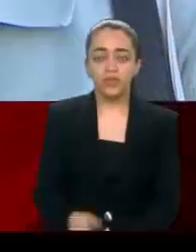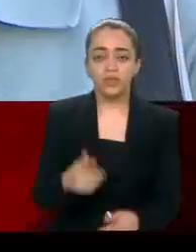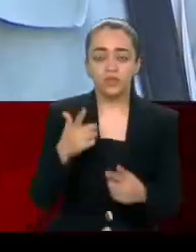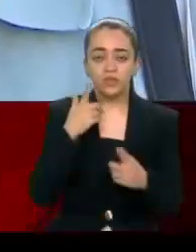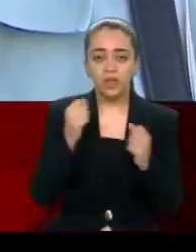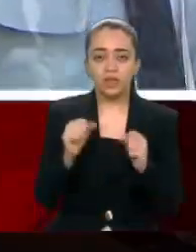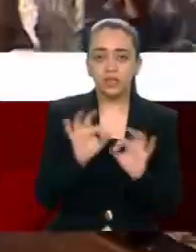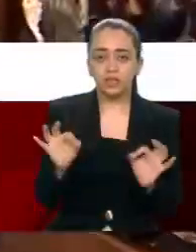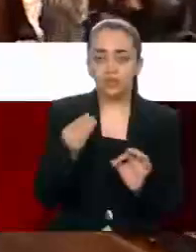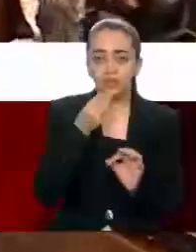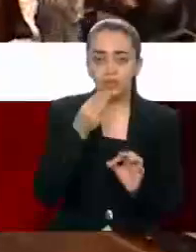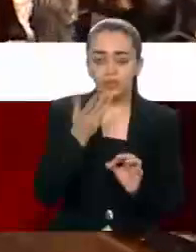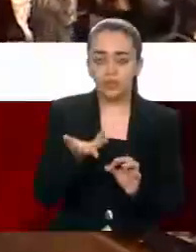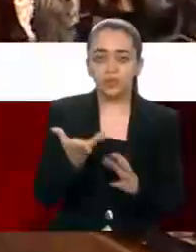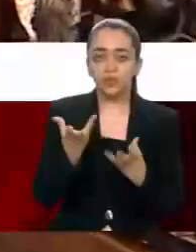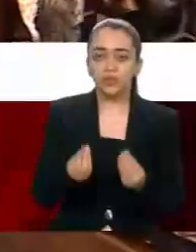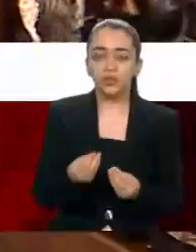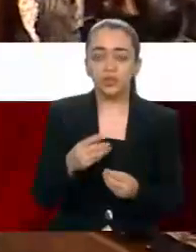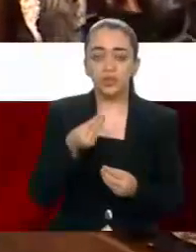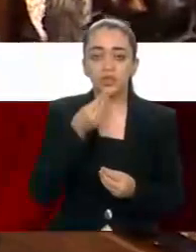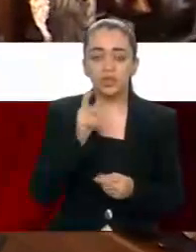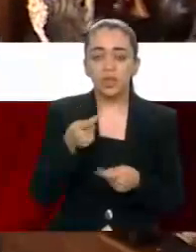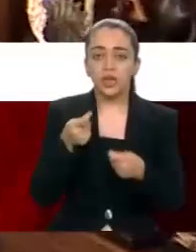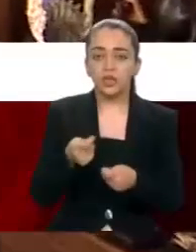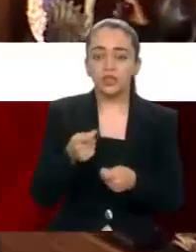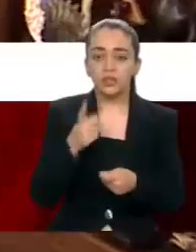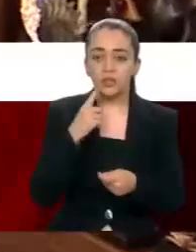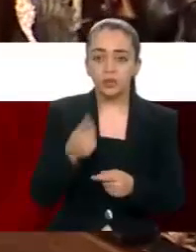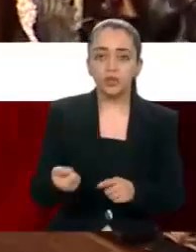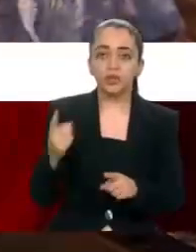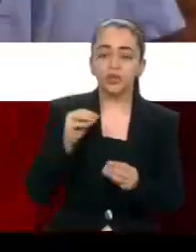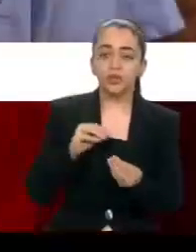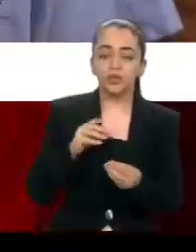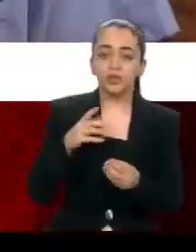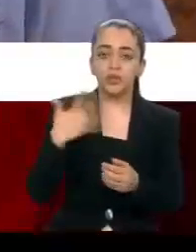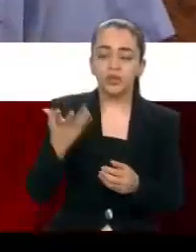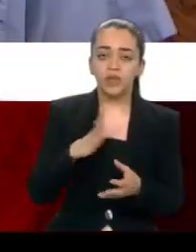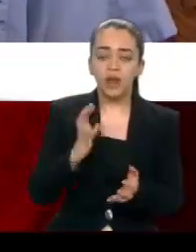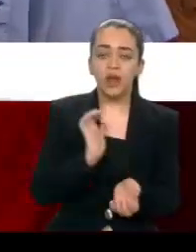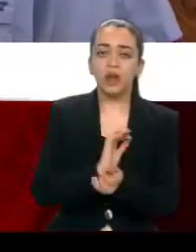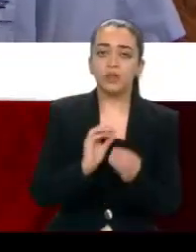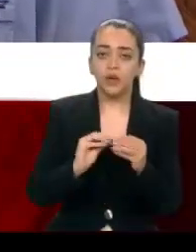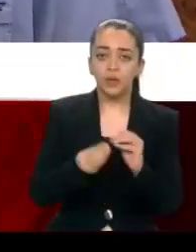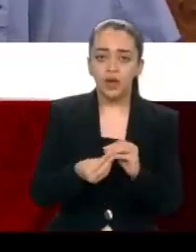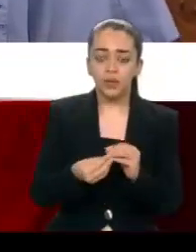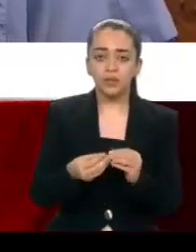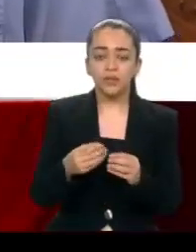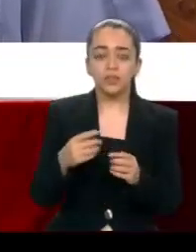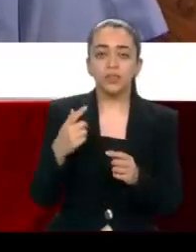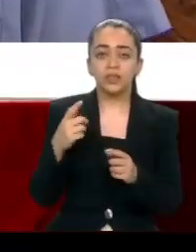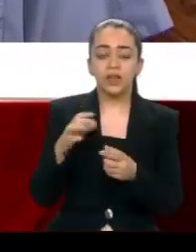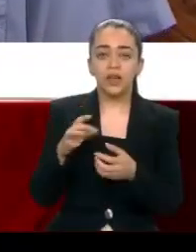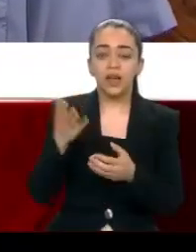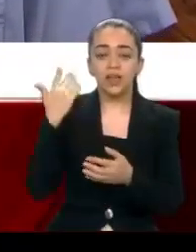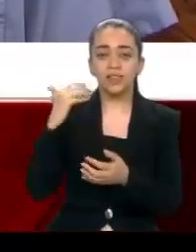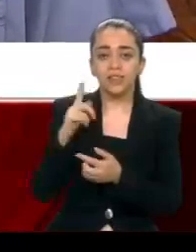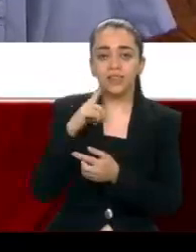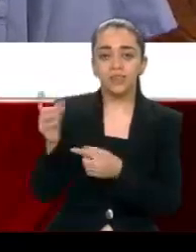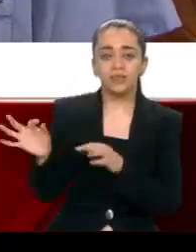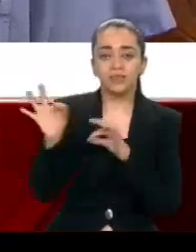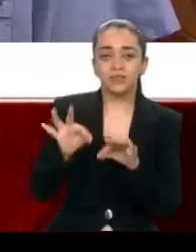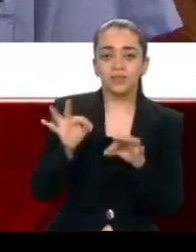Üstüne olacağı bu. Gençlere eğitimlerinin üzerinde sorumluluklar yüklüyoruz. Aile problemleri, ayrıca genetiğimiz daha